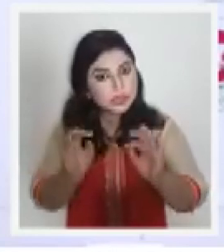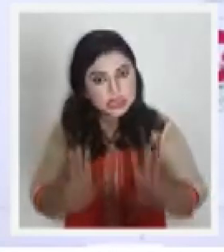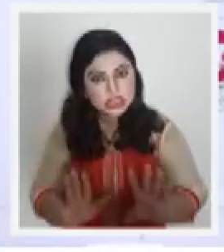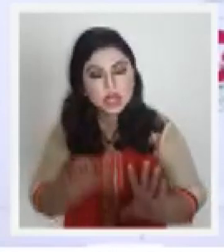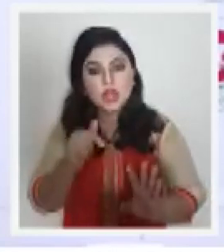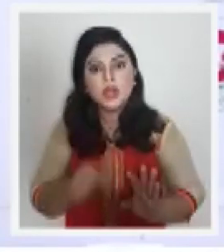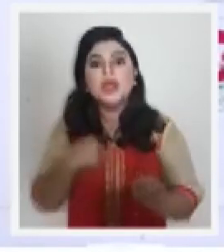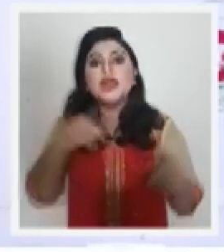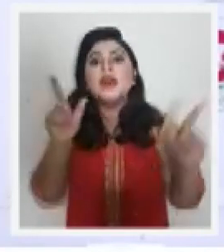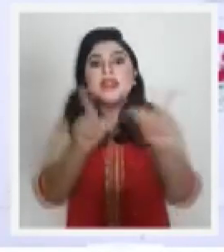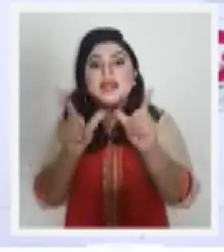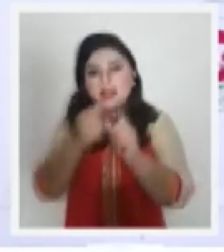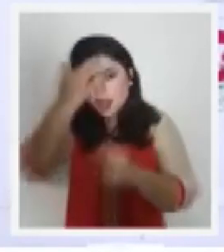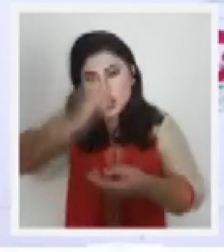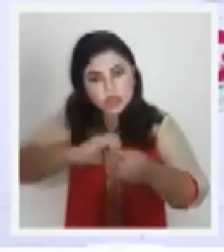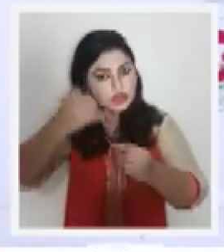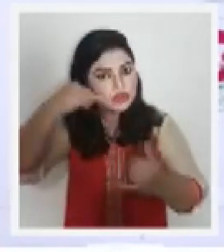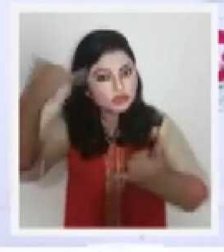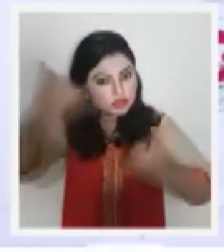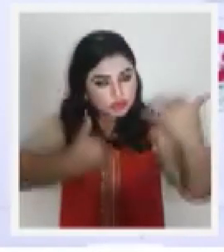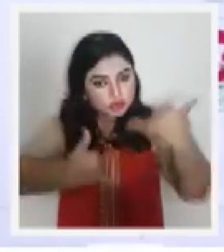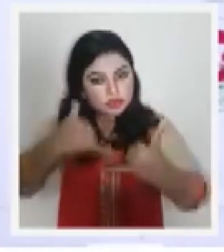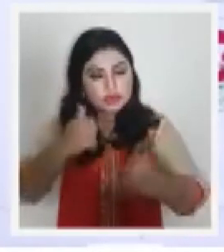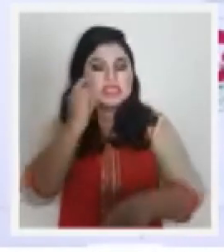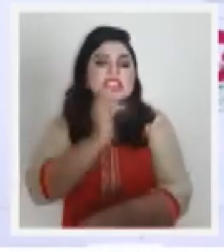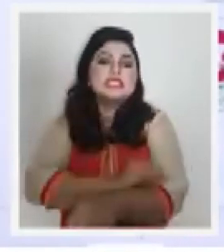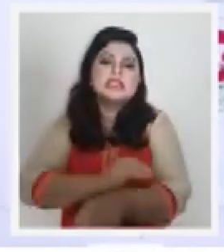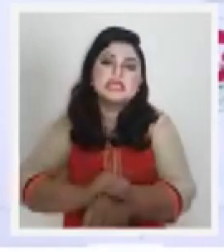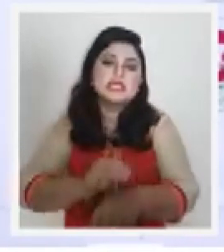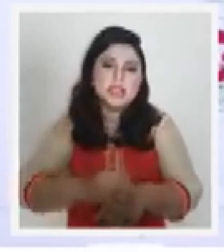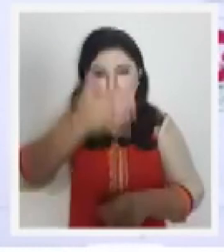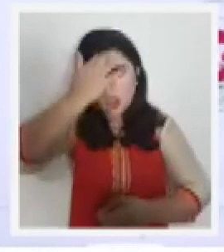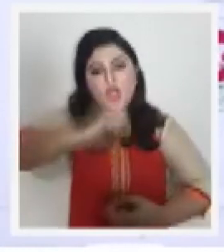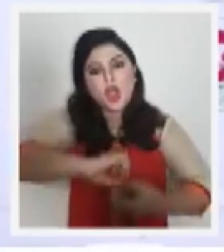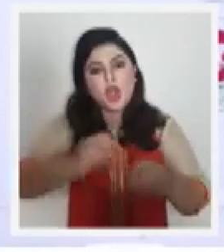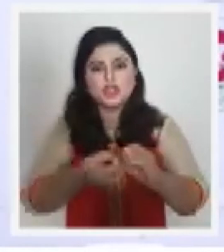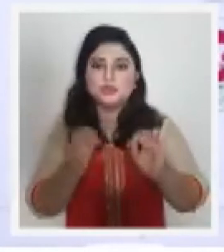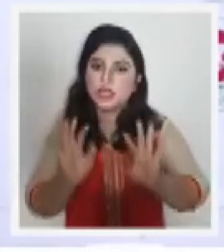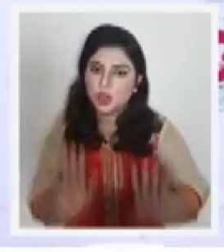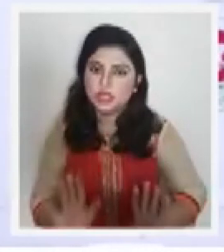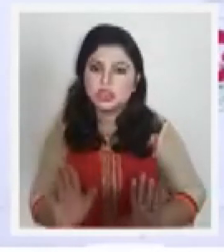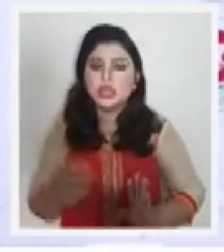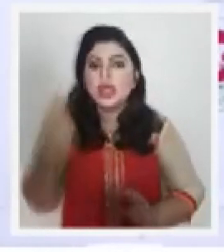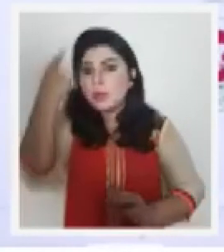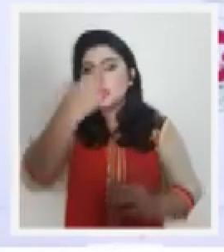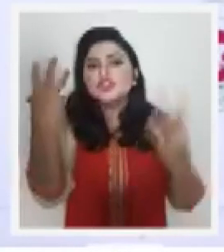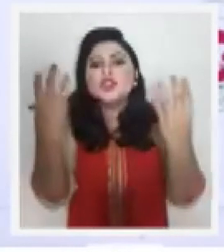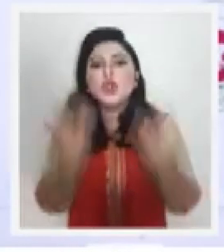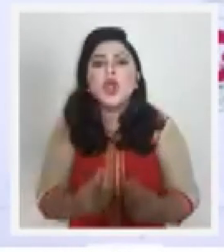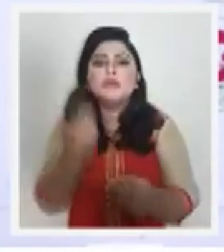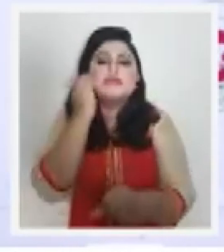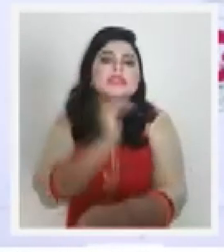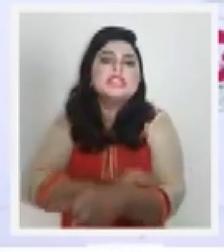হওয়ার কারণ, গতকাল সার্ভারের যে সমস্যা ছিল সেই সার্ভারের সমস্যার কারণে ফোন